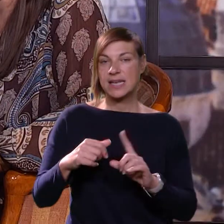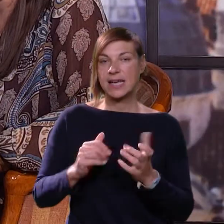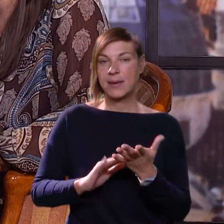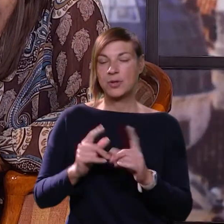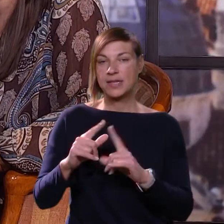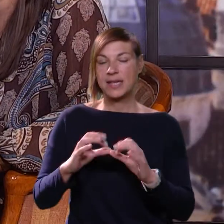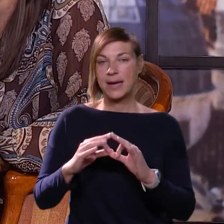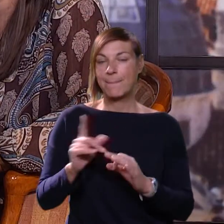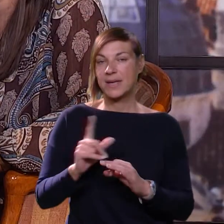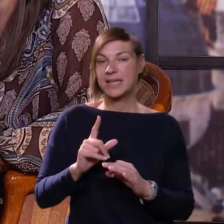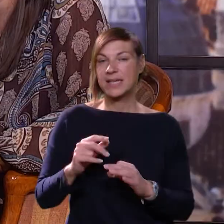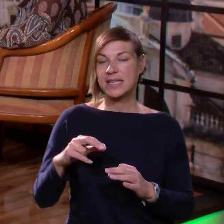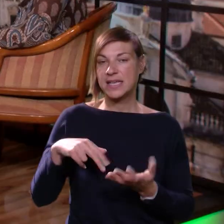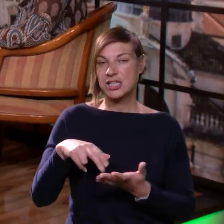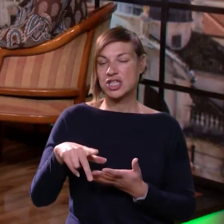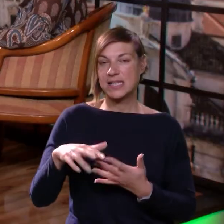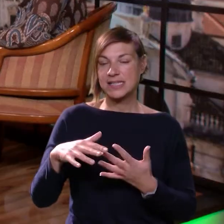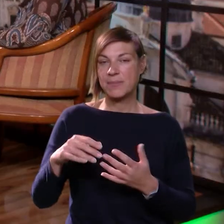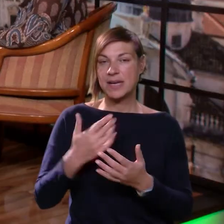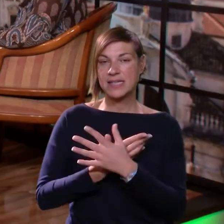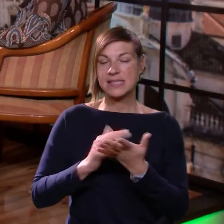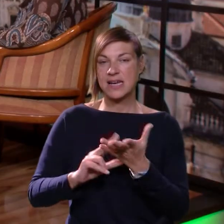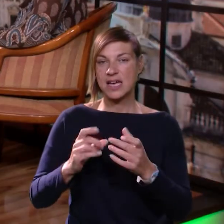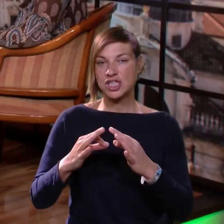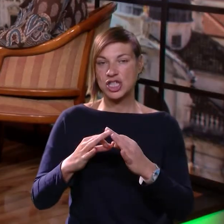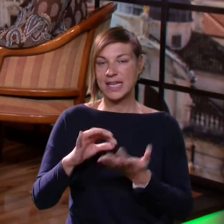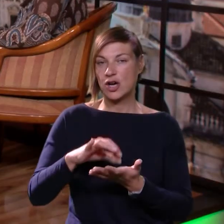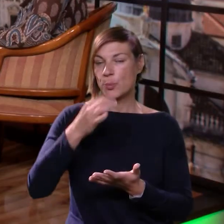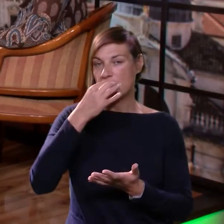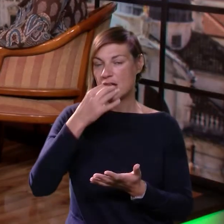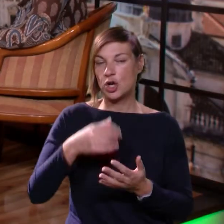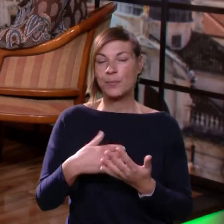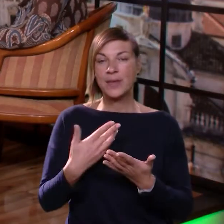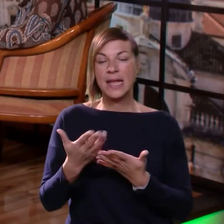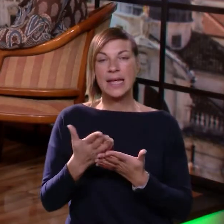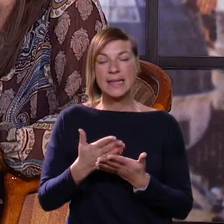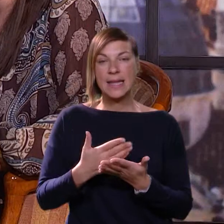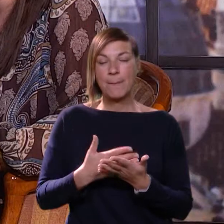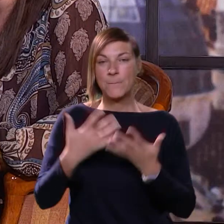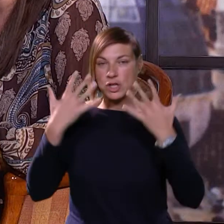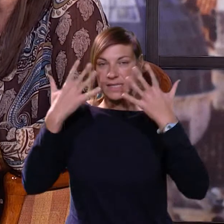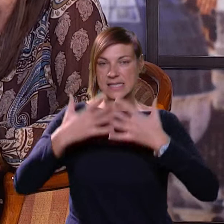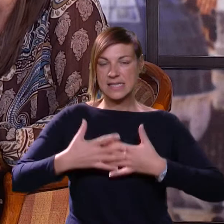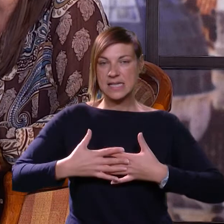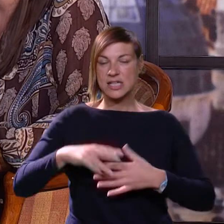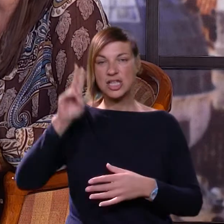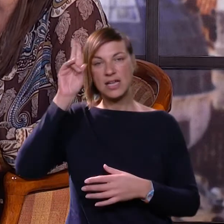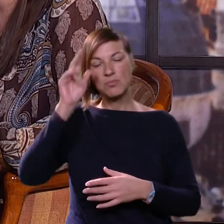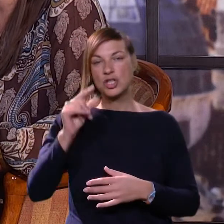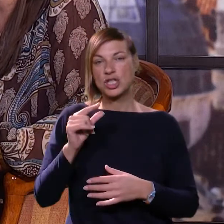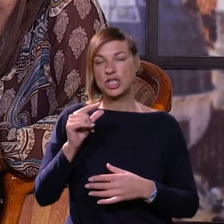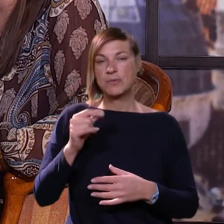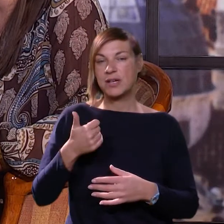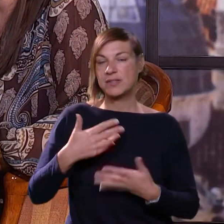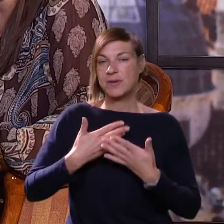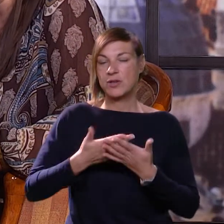na kemoterapije? Nisam, išla sam na zračenje, i na hormonalnu terapiju. Taj proces zračenja, je li nam možeš